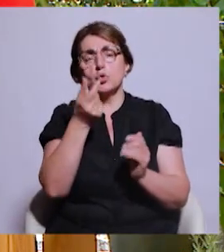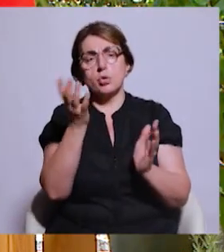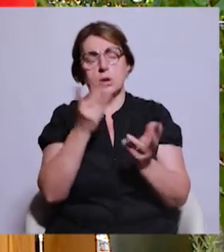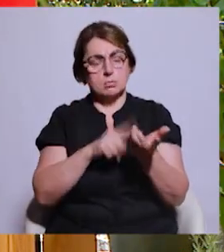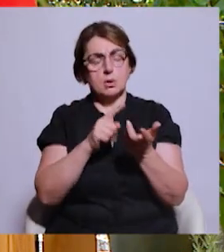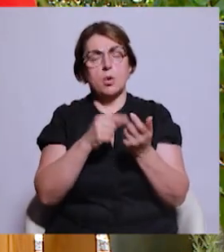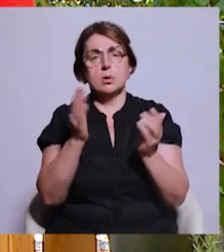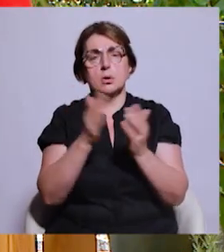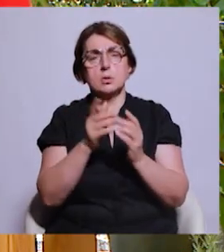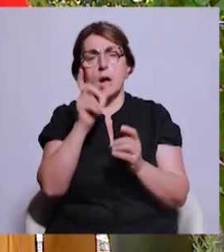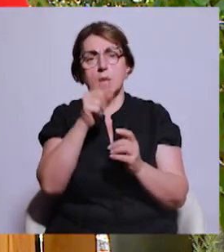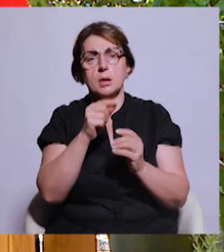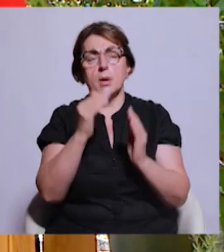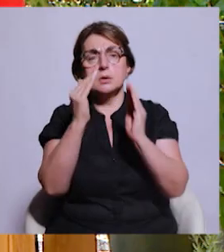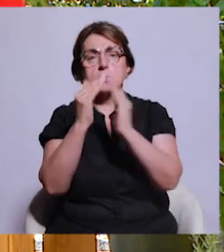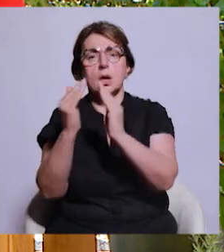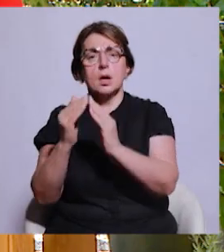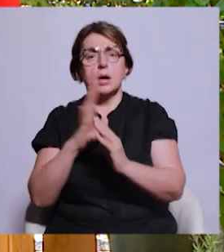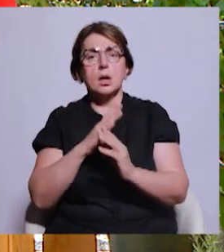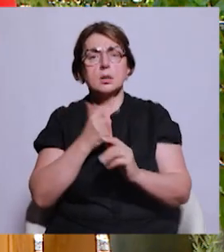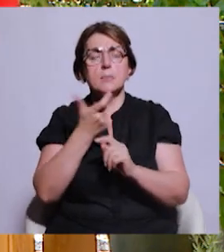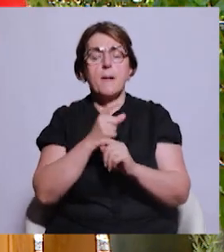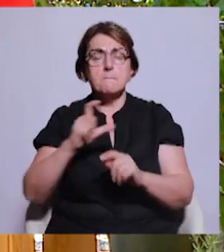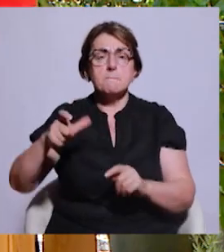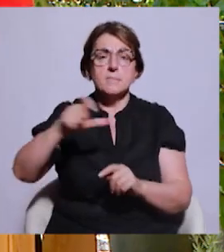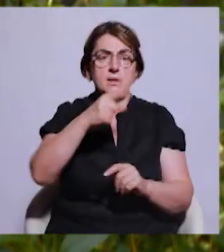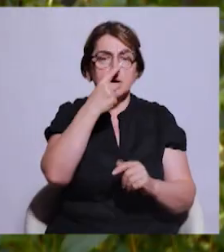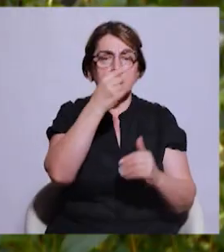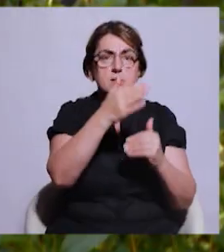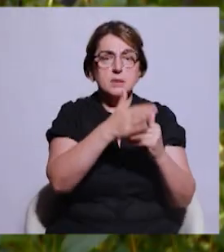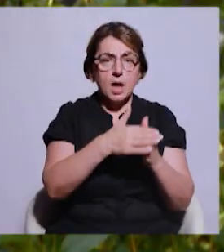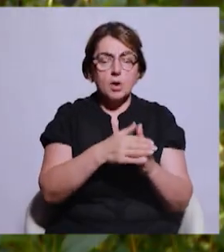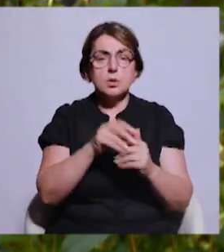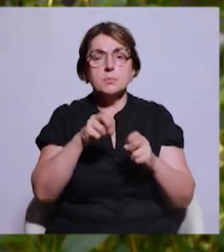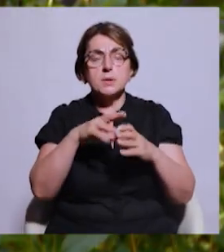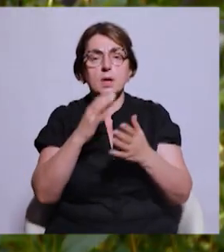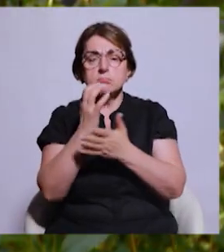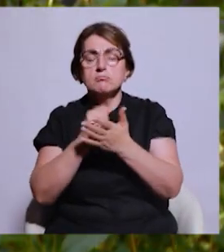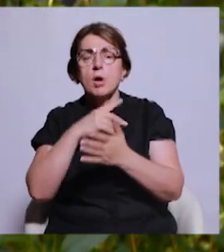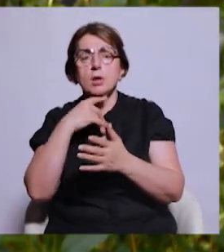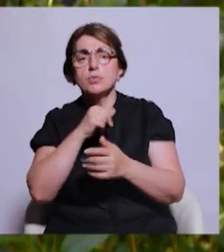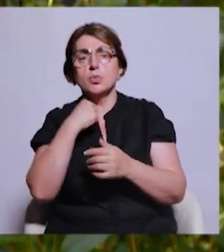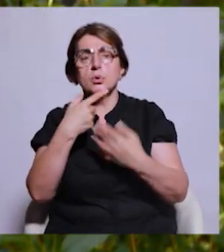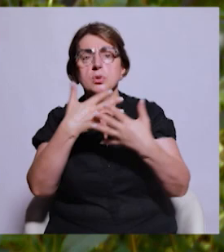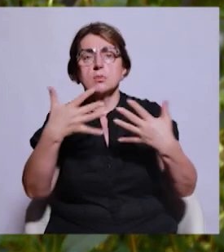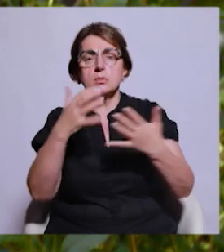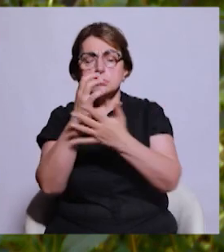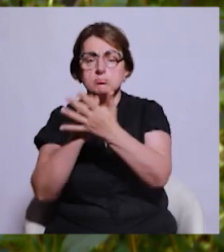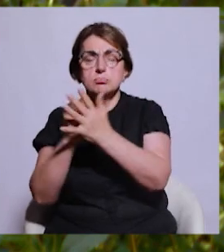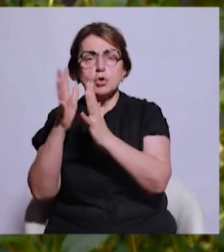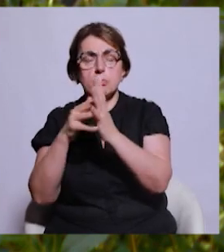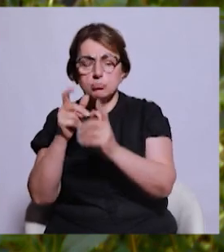იყო და ადამიანები უფრო დასასახლებელი ახლებლად ირჩევდნენ მდინარის ახლო ტერიტორიებს, ნაყოფიერ მიწებს, სადაც მოსავალი მოდიოდა